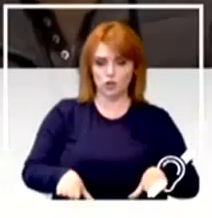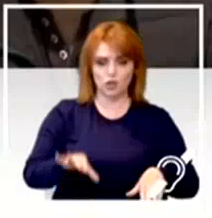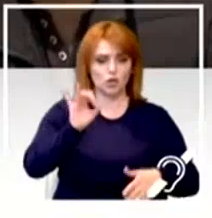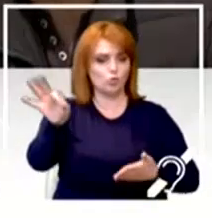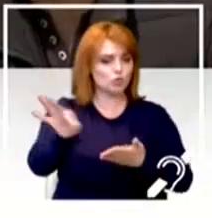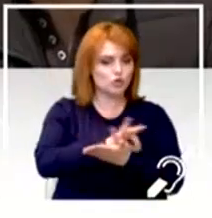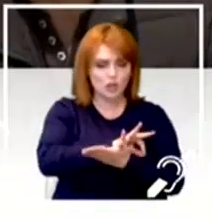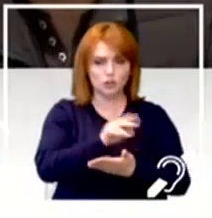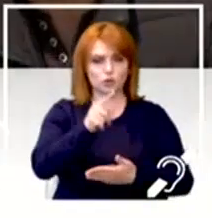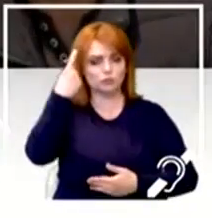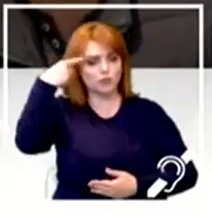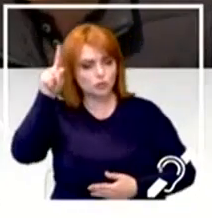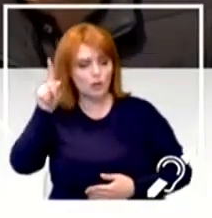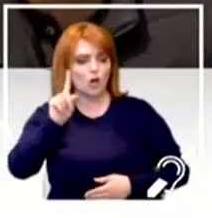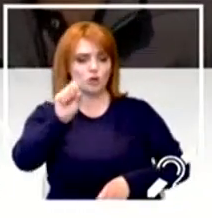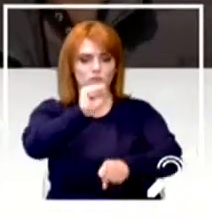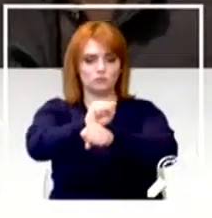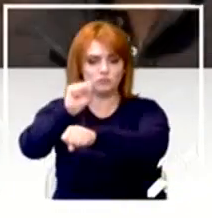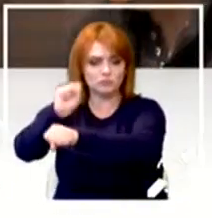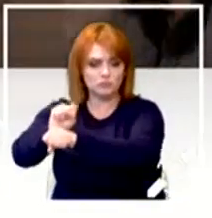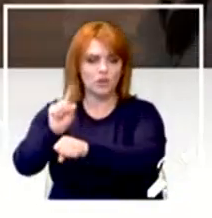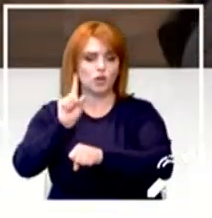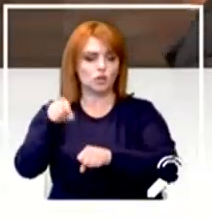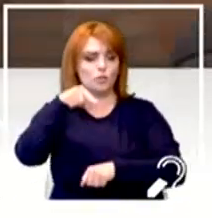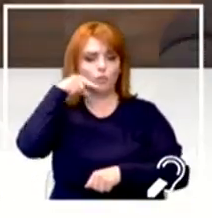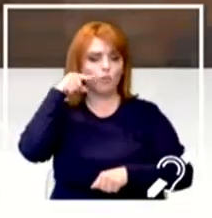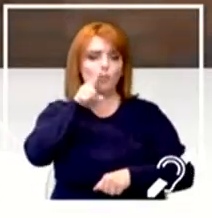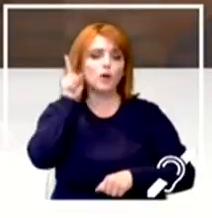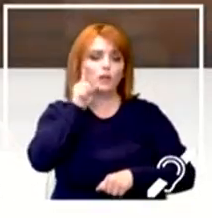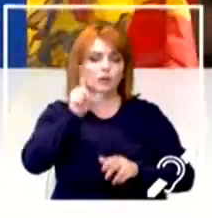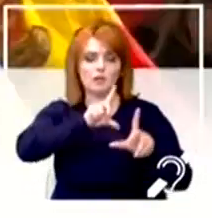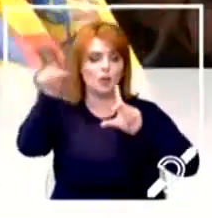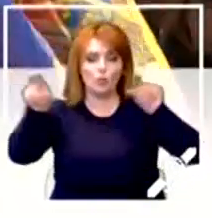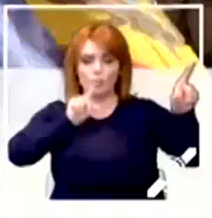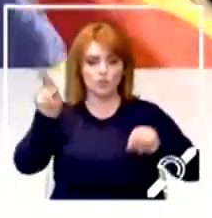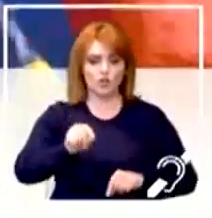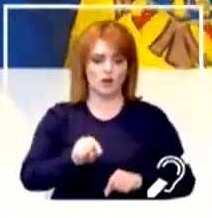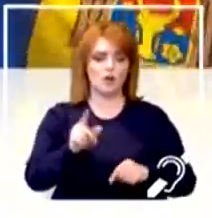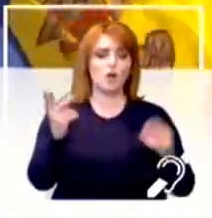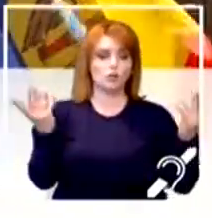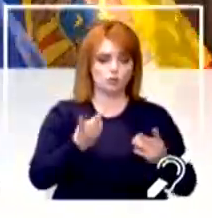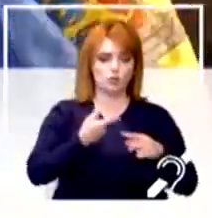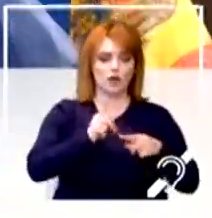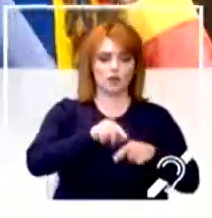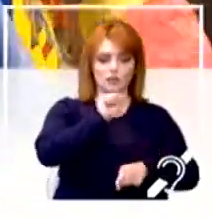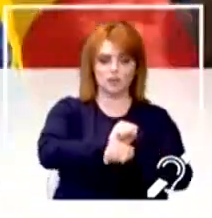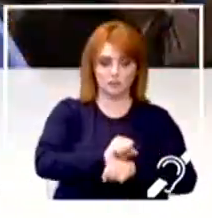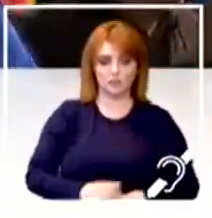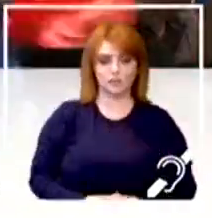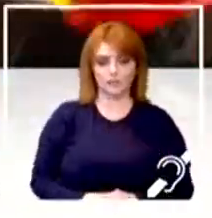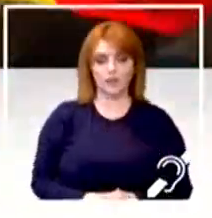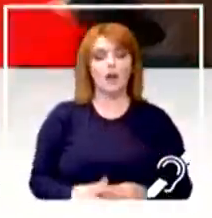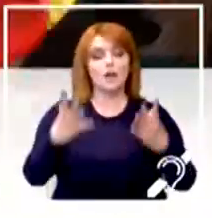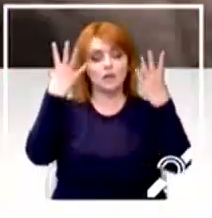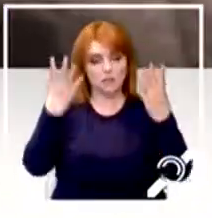urgente pentru a stopa migrația forței de muncă tânără. Ziua Internațională a Muncii este sărbătorită în